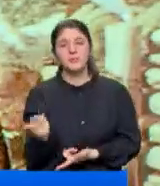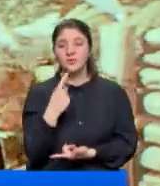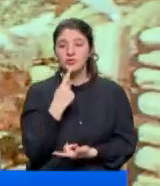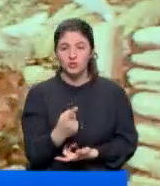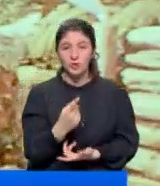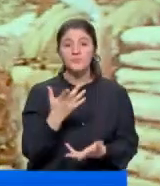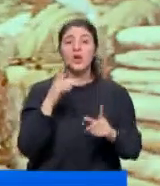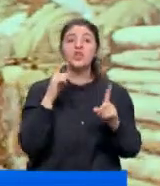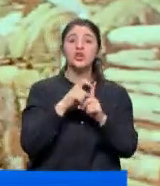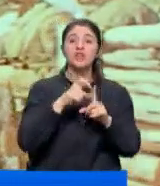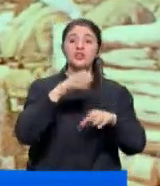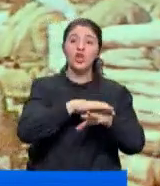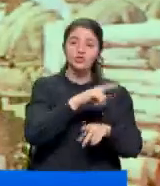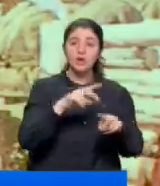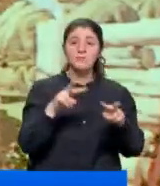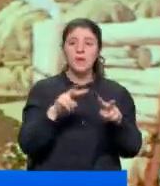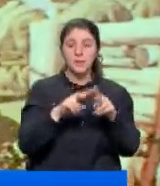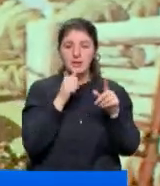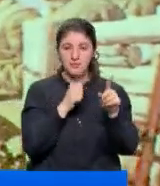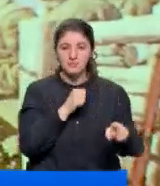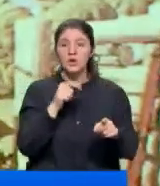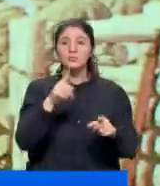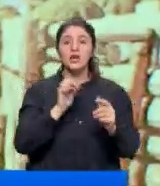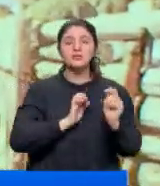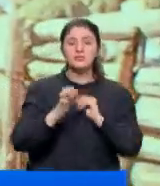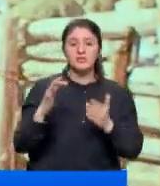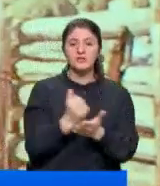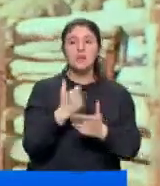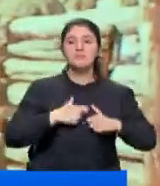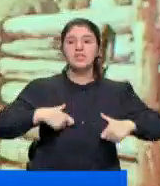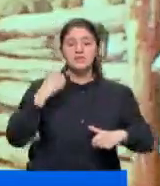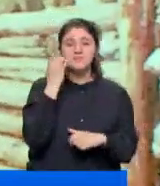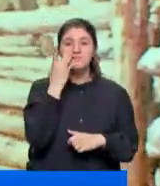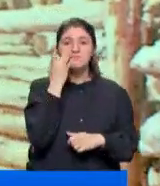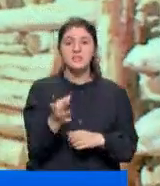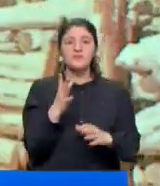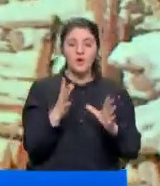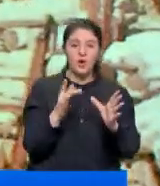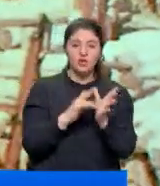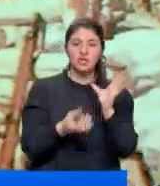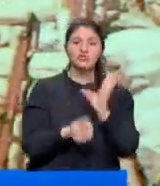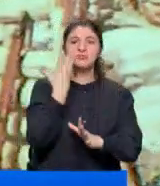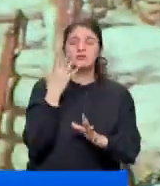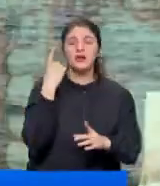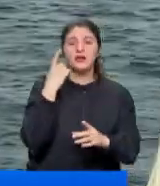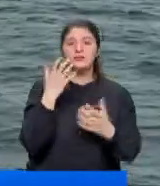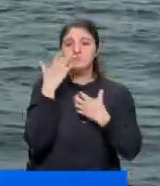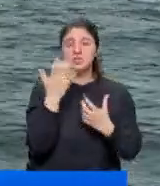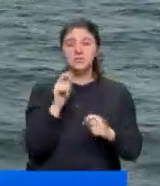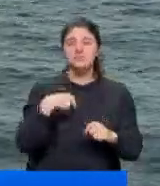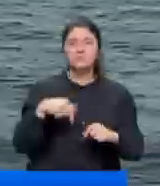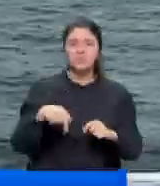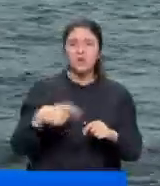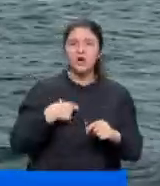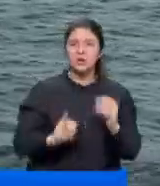bu Doçent Doktor Mehmet Emin Elmacı bu Savunma zaferi milli birlik oluşmasına katkı sağladı Biz bugüne çok